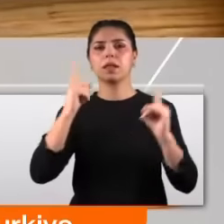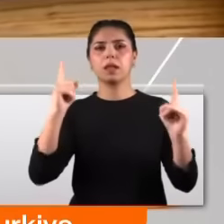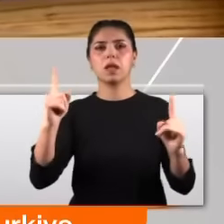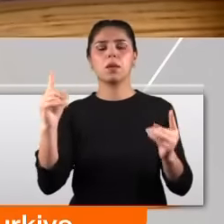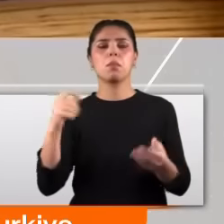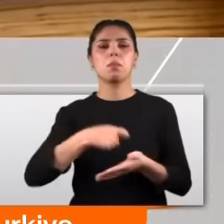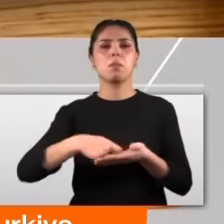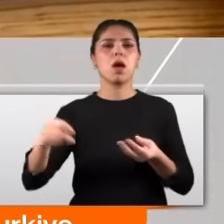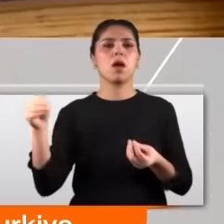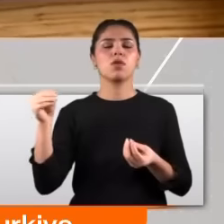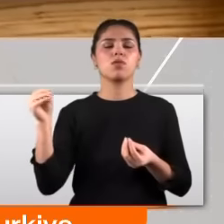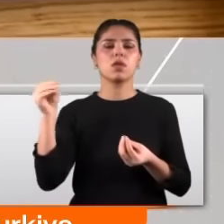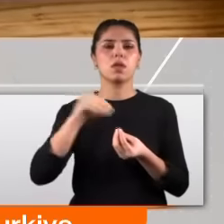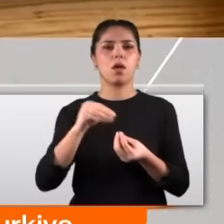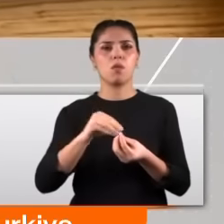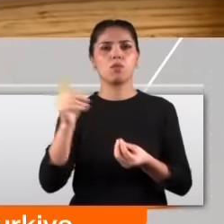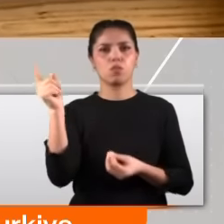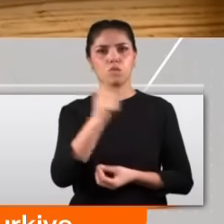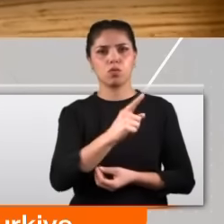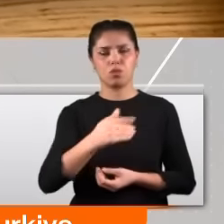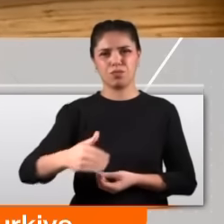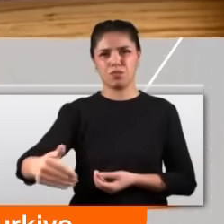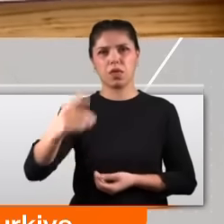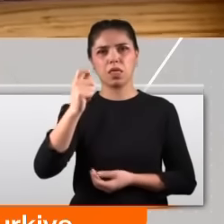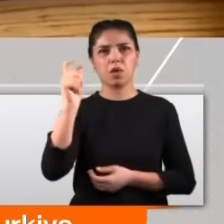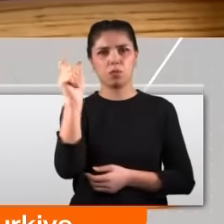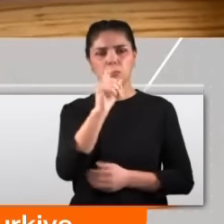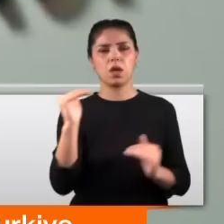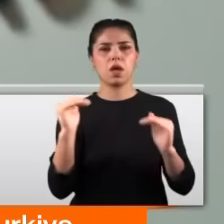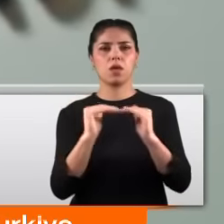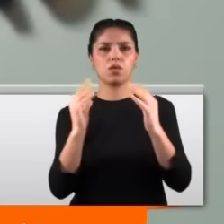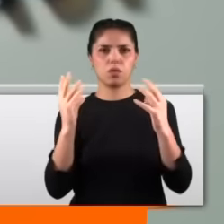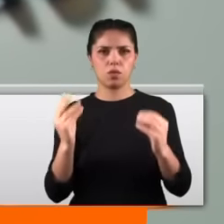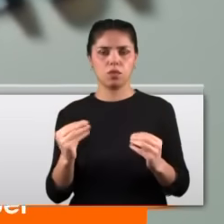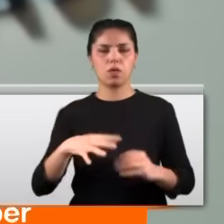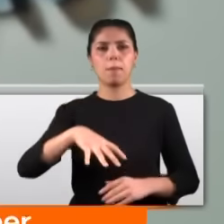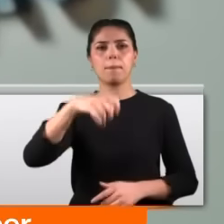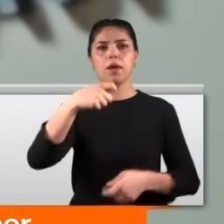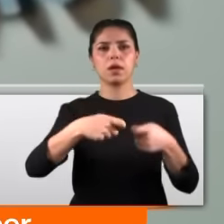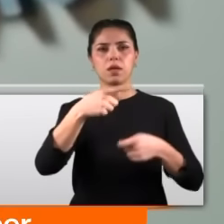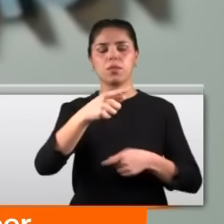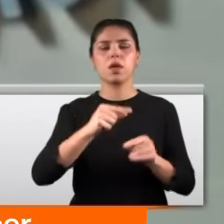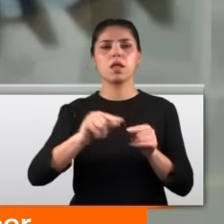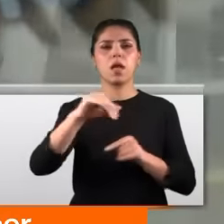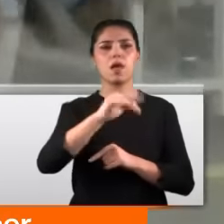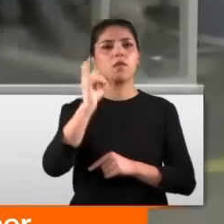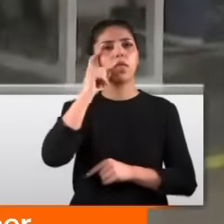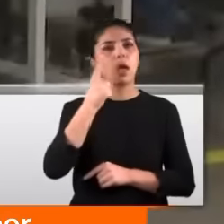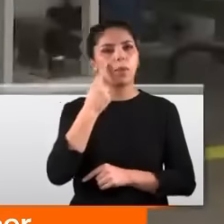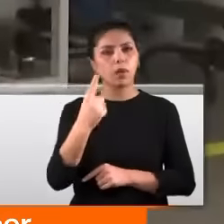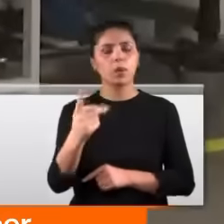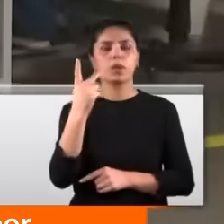oranları önümüzdeki Temmuz'da eşitlenecektir. Merkez Bankası'nın enflasyon tahminine